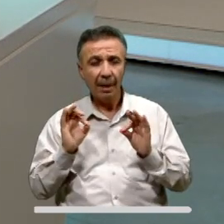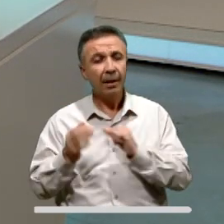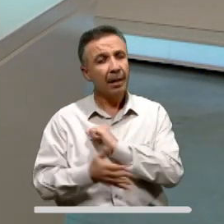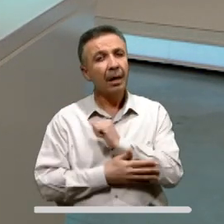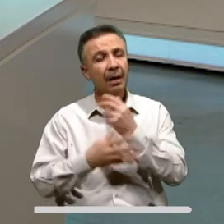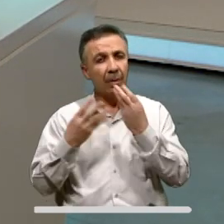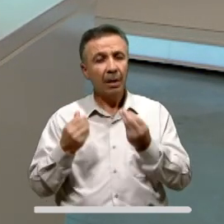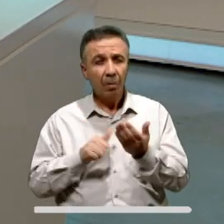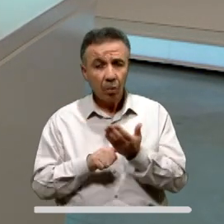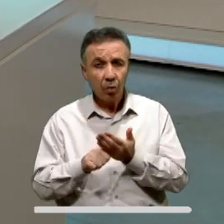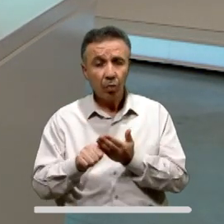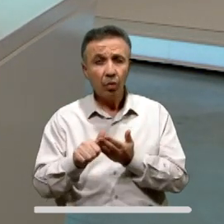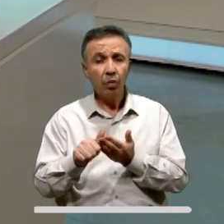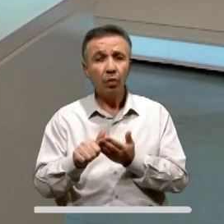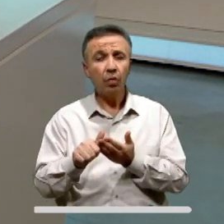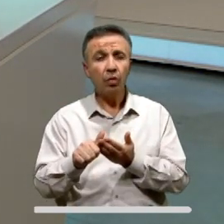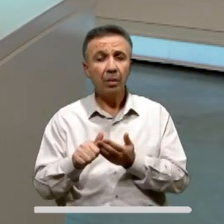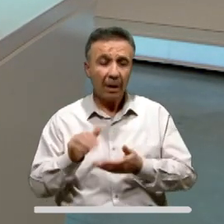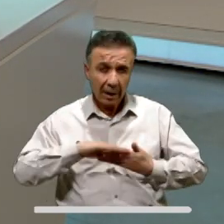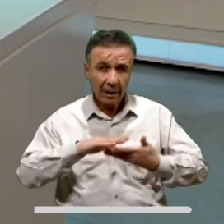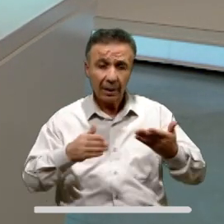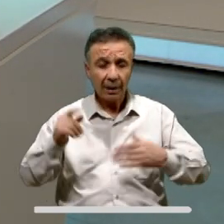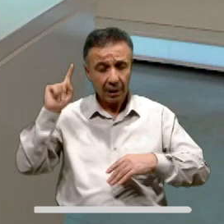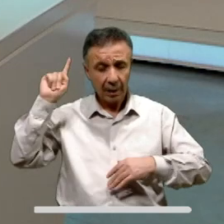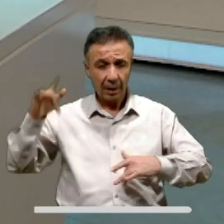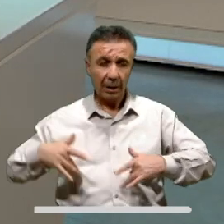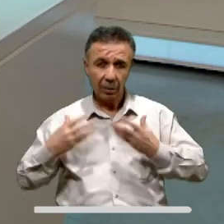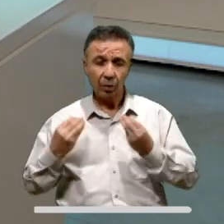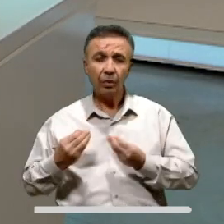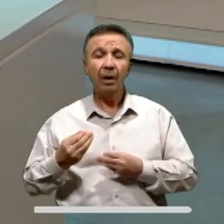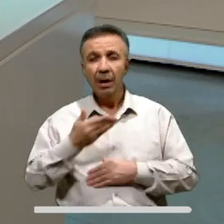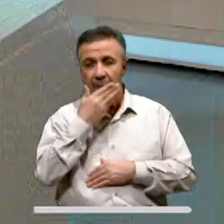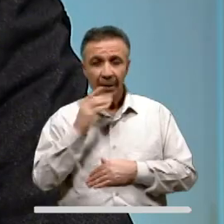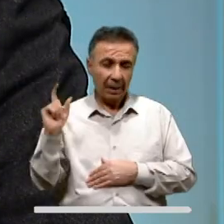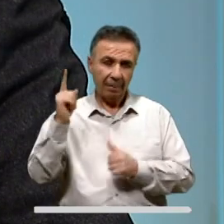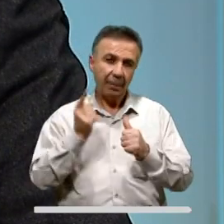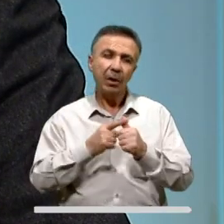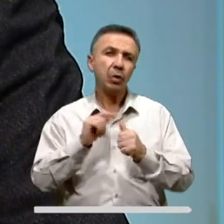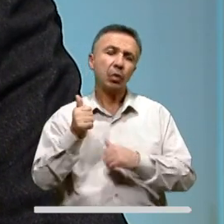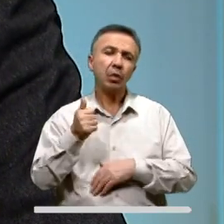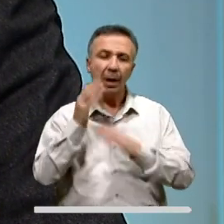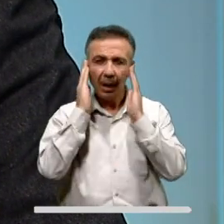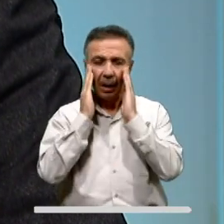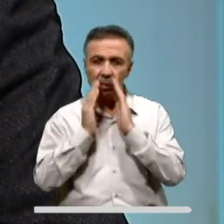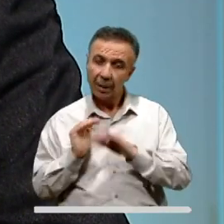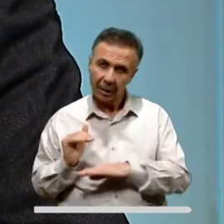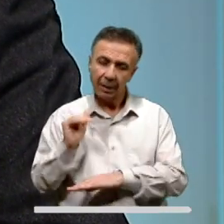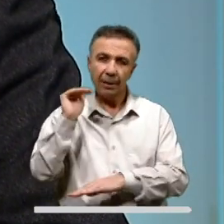olan bütün ekipten razı olsun. Amin. Ramazan'ın birinci günü elhamdülillah idrak